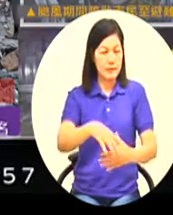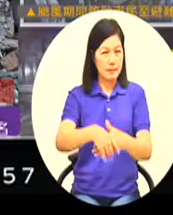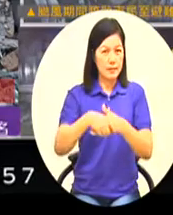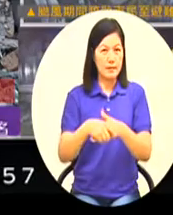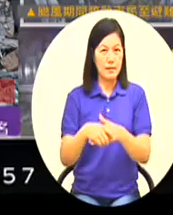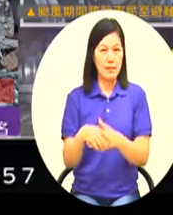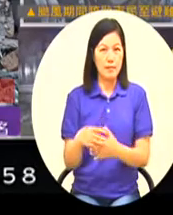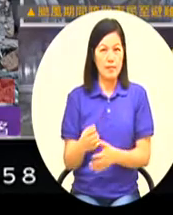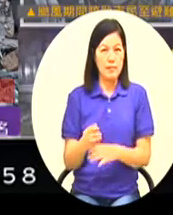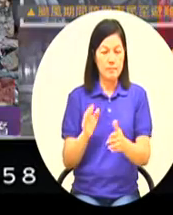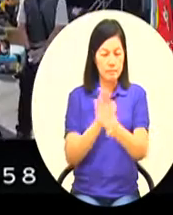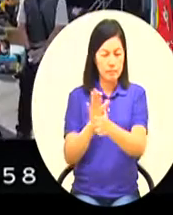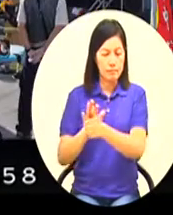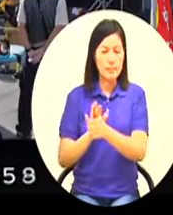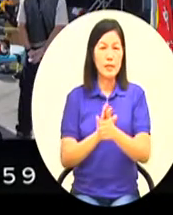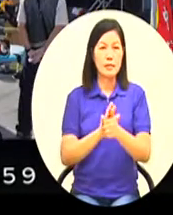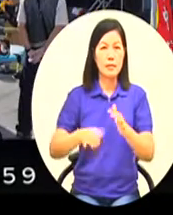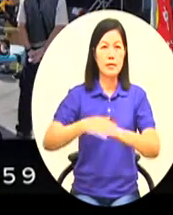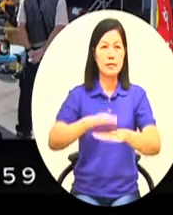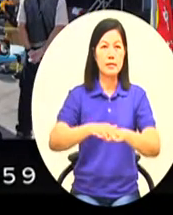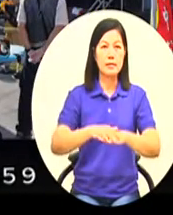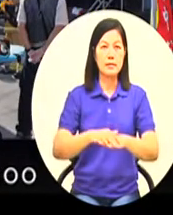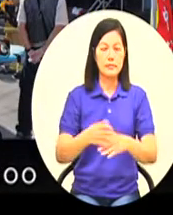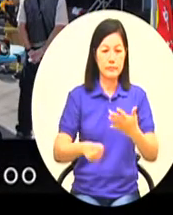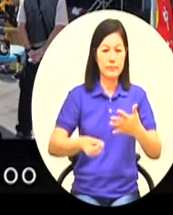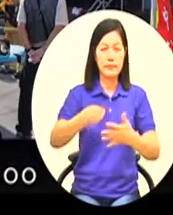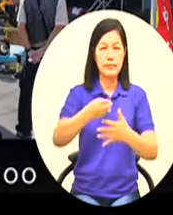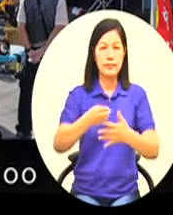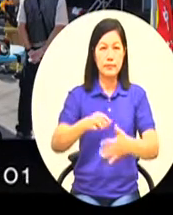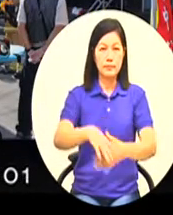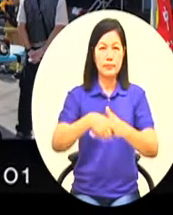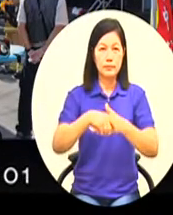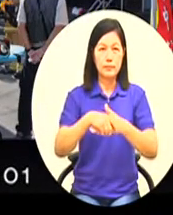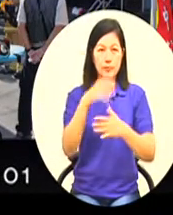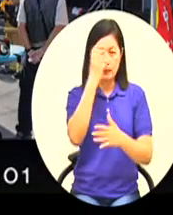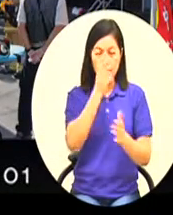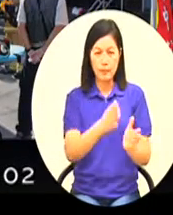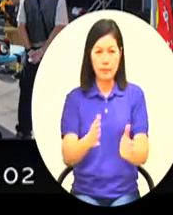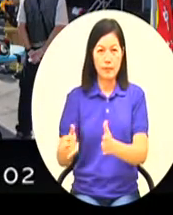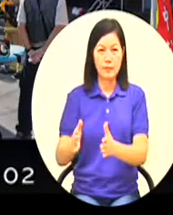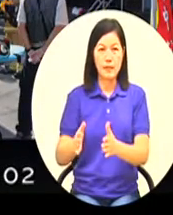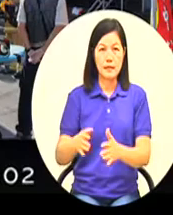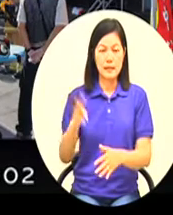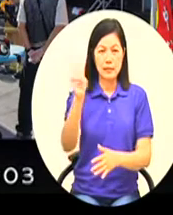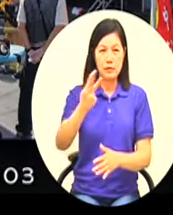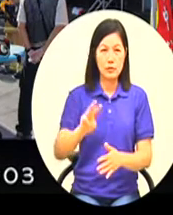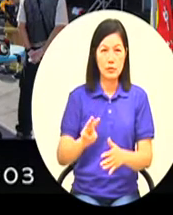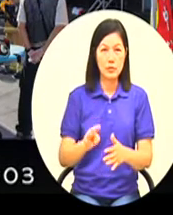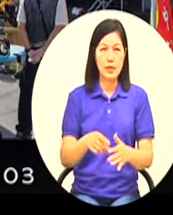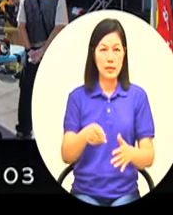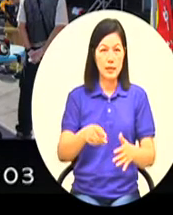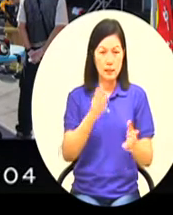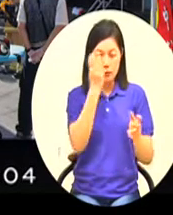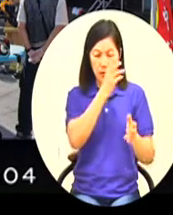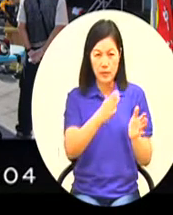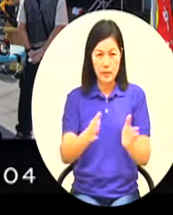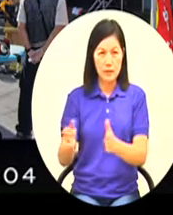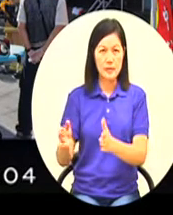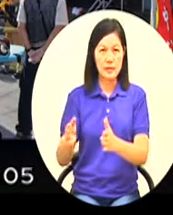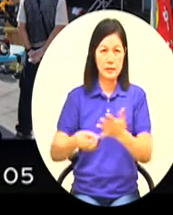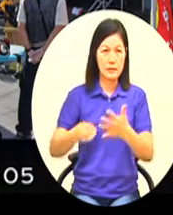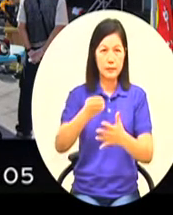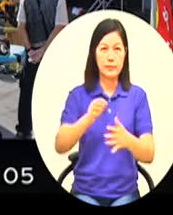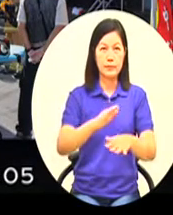完成使命。为提升救灾管理效能，将水源抢救图资数位管理。本市现有列